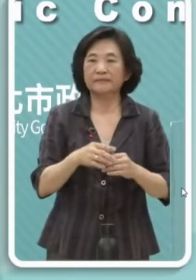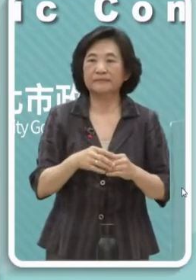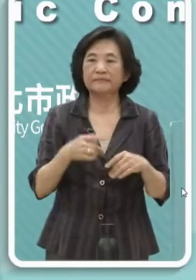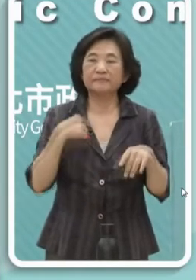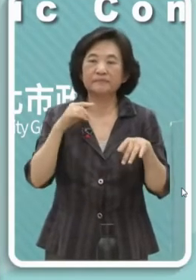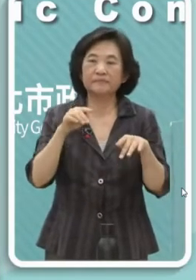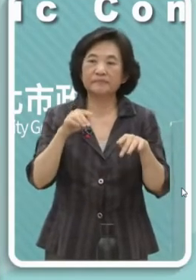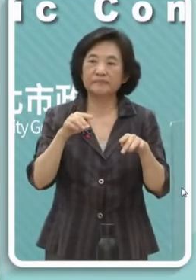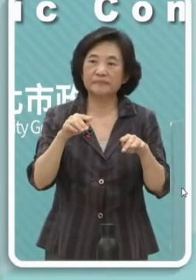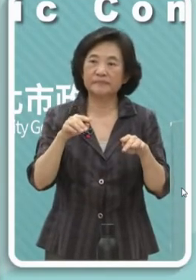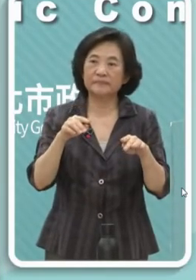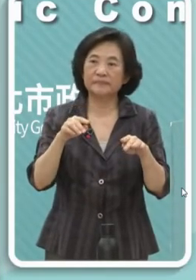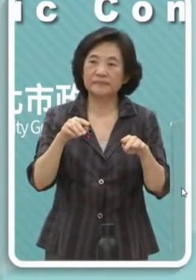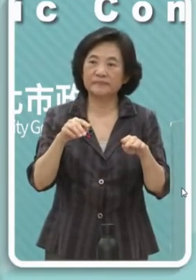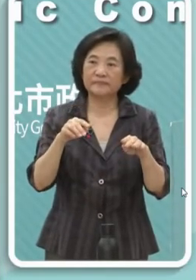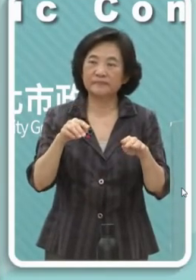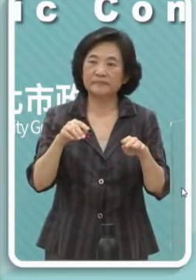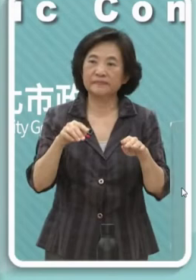因为它是